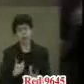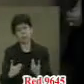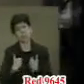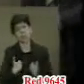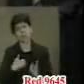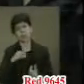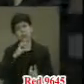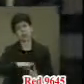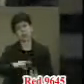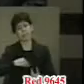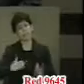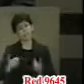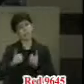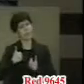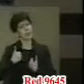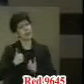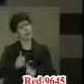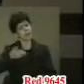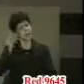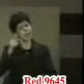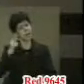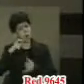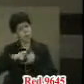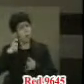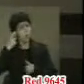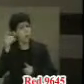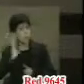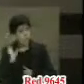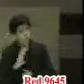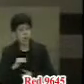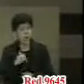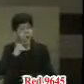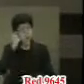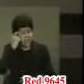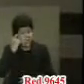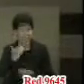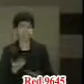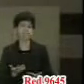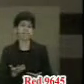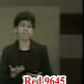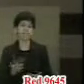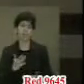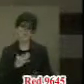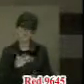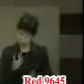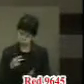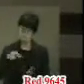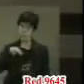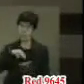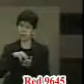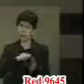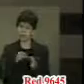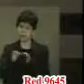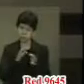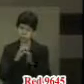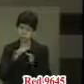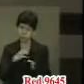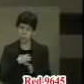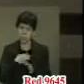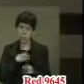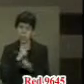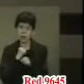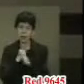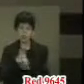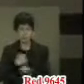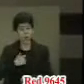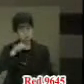าเมื่อสักครู่ที่เล่นงานผมเนี่ยเมื่อพิปรายไม่ไว้วางใจให้ผมพิจารณาตัวเองด้วยผมต้องรีบขึ้นมาพิจารณาตัวเองเลยครับผมพิจารณ